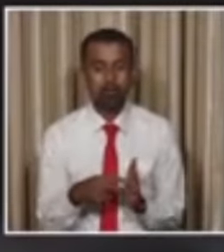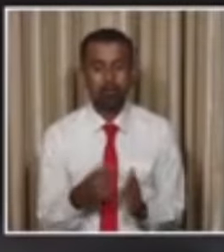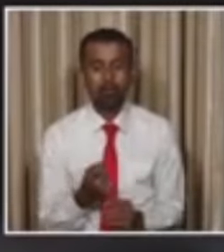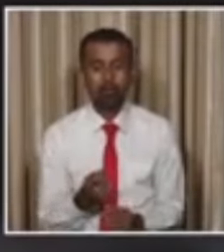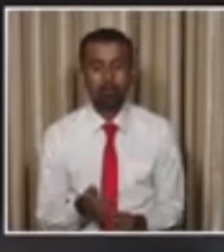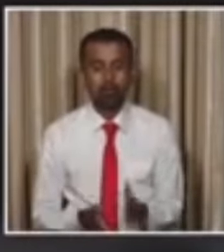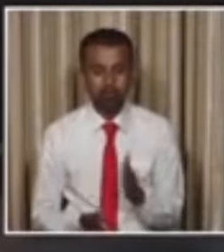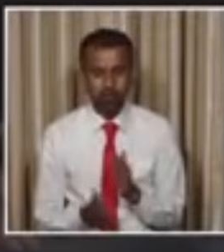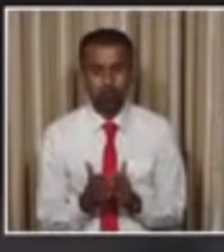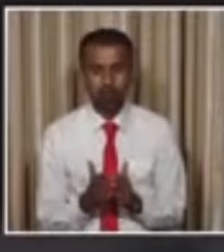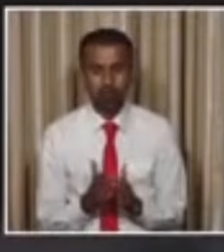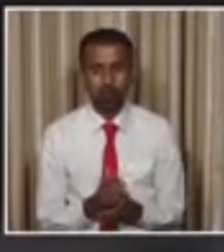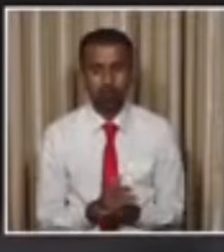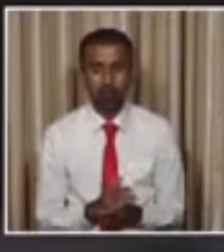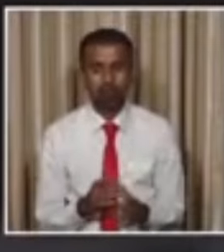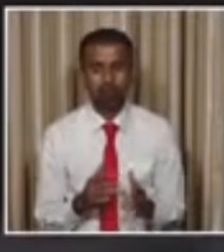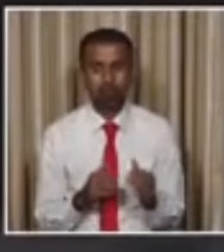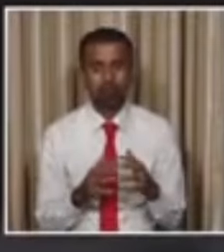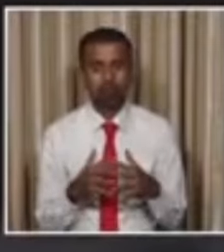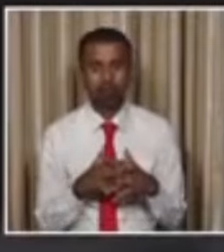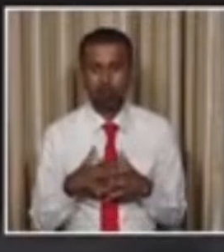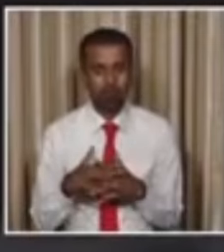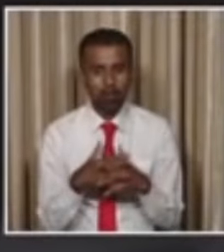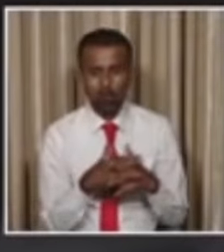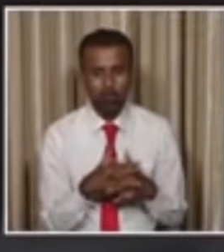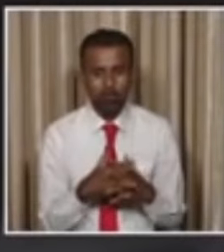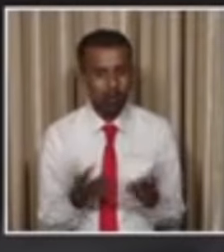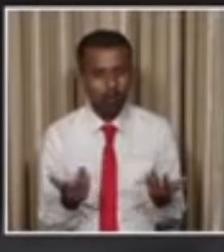අපි යනවායි කියලා. අස්වැසුම සමාජ ආර්ථික රටාවක් නෙවෙයිද?